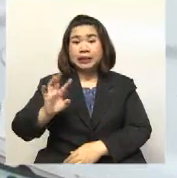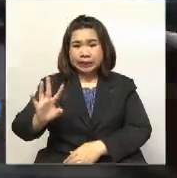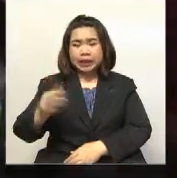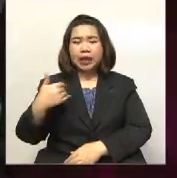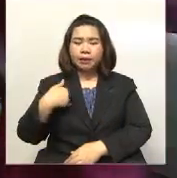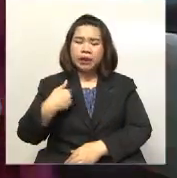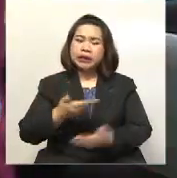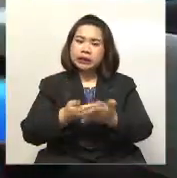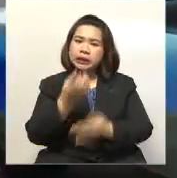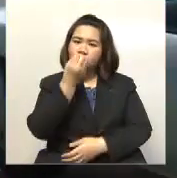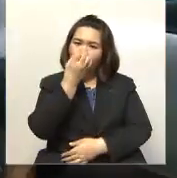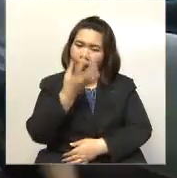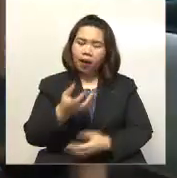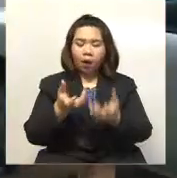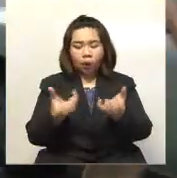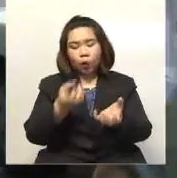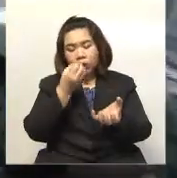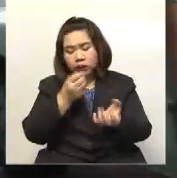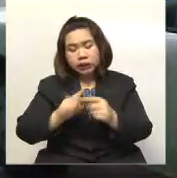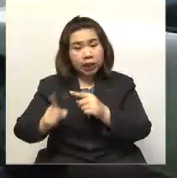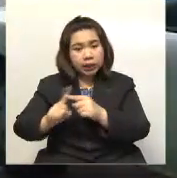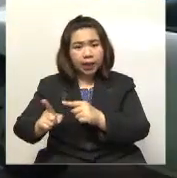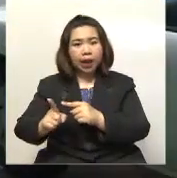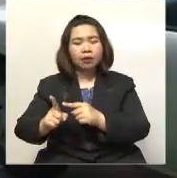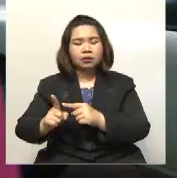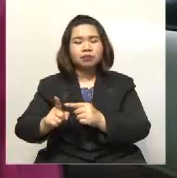ารกับข้าวขนมหวานเพื่อมาใส่บาตรในวันออกพรรษ